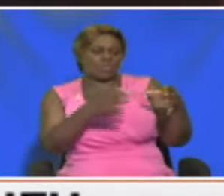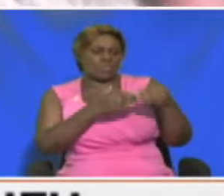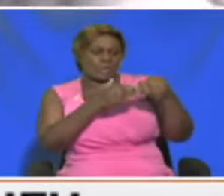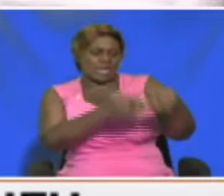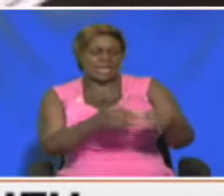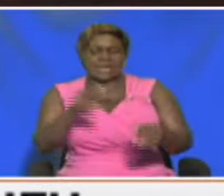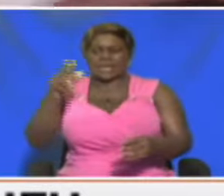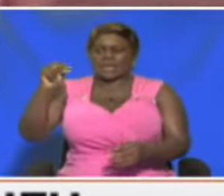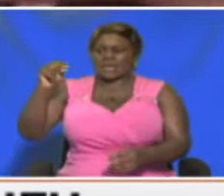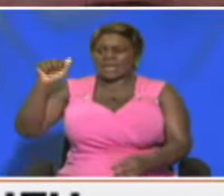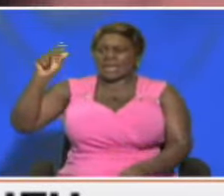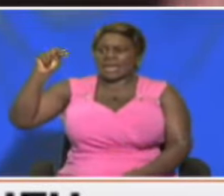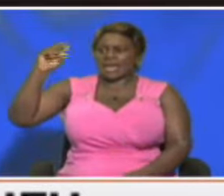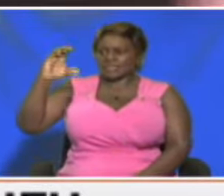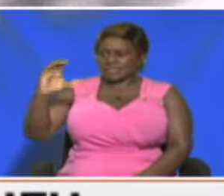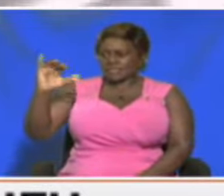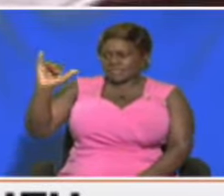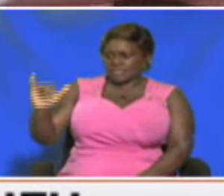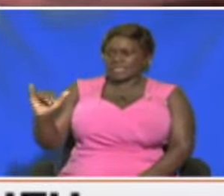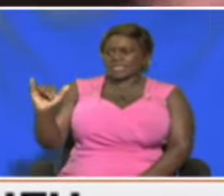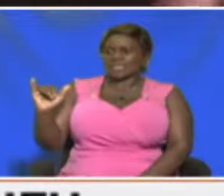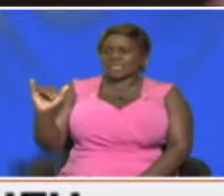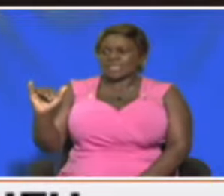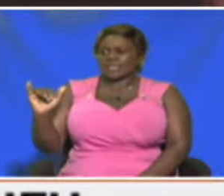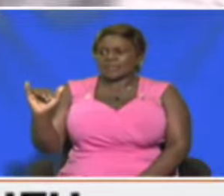na Nancy Onyango.